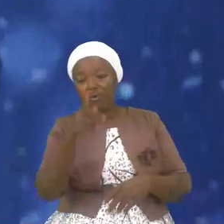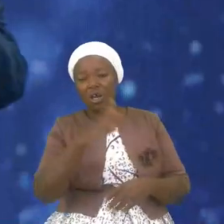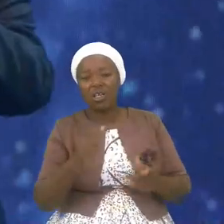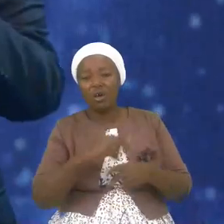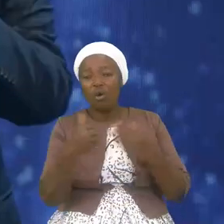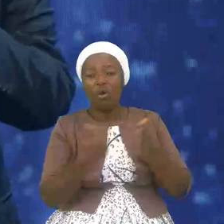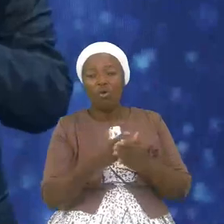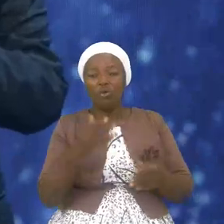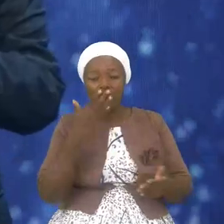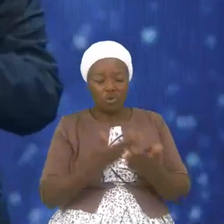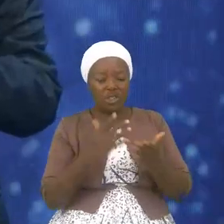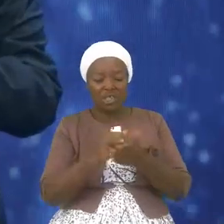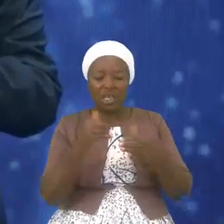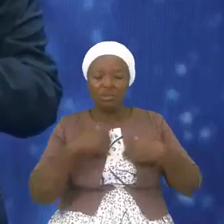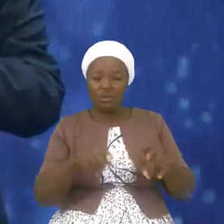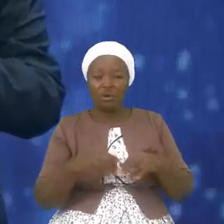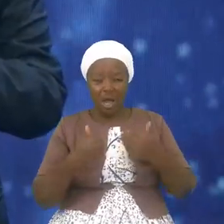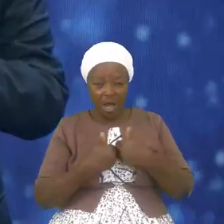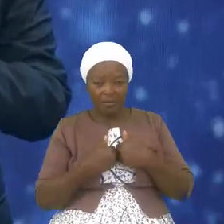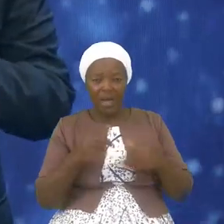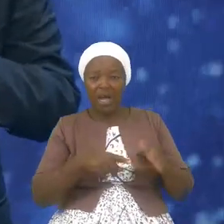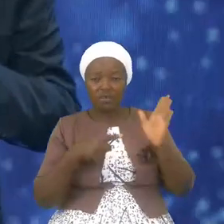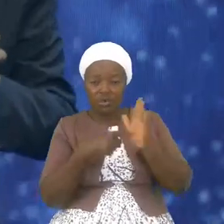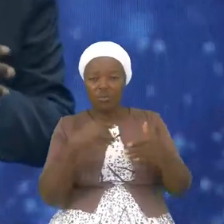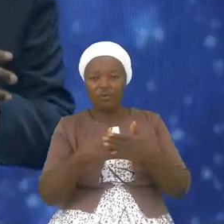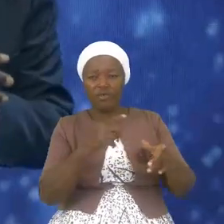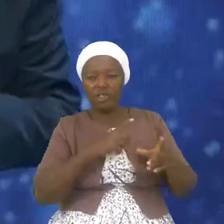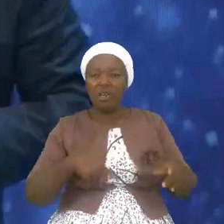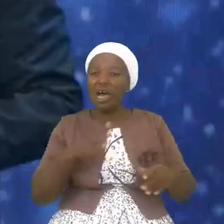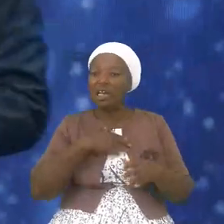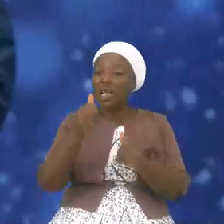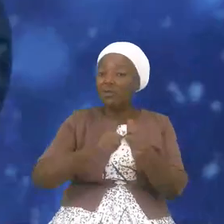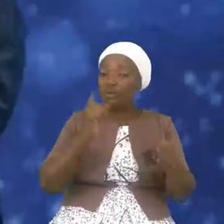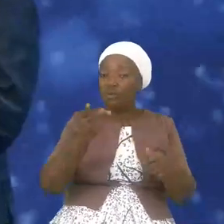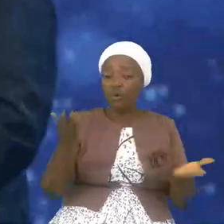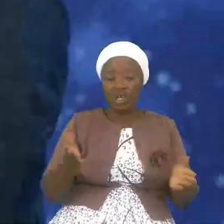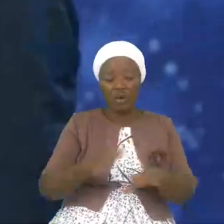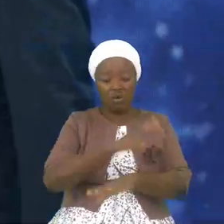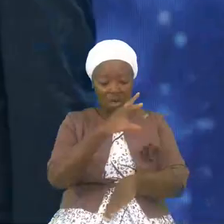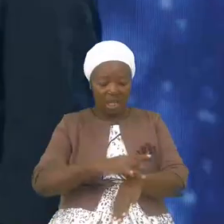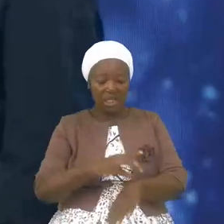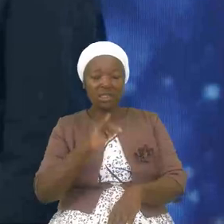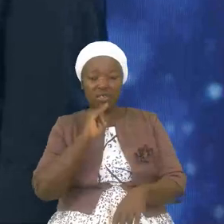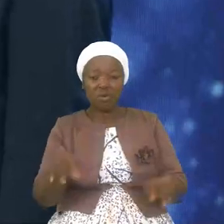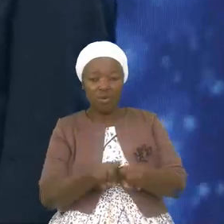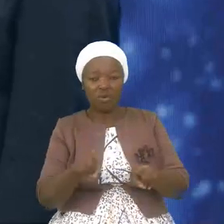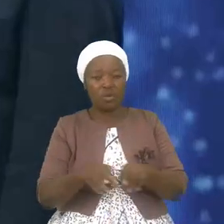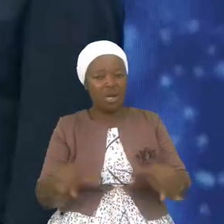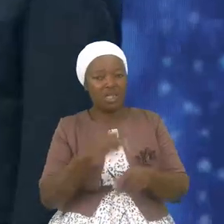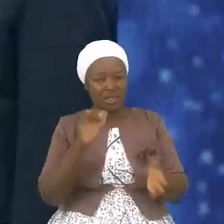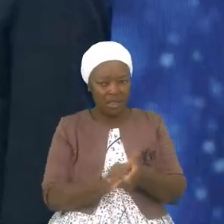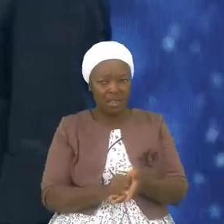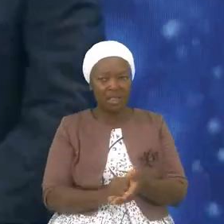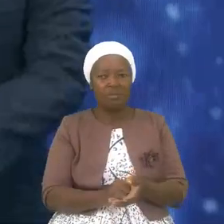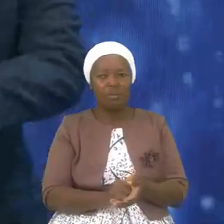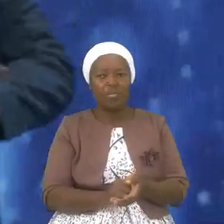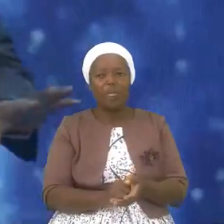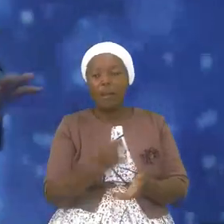la vertu qui devait manifester devant le Seigneur. Et tout homme sur terre est également comme ça,